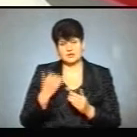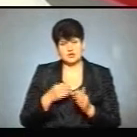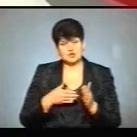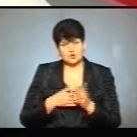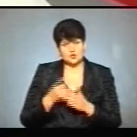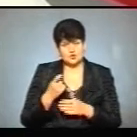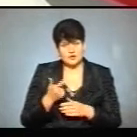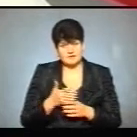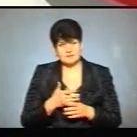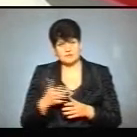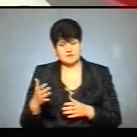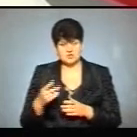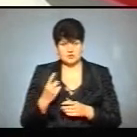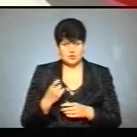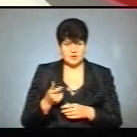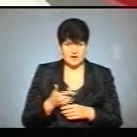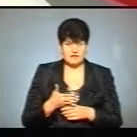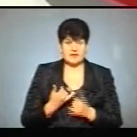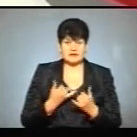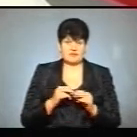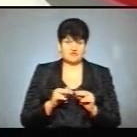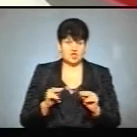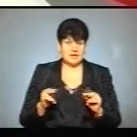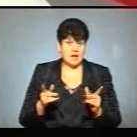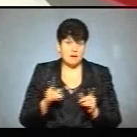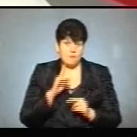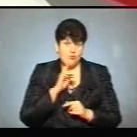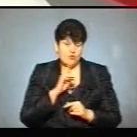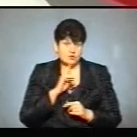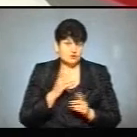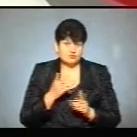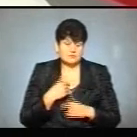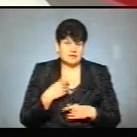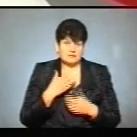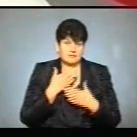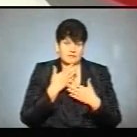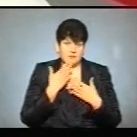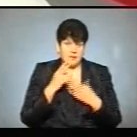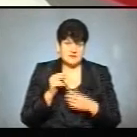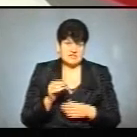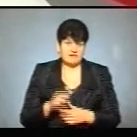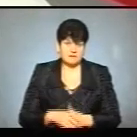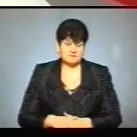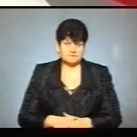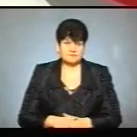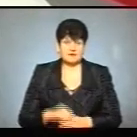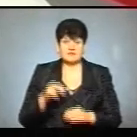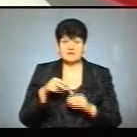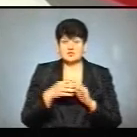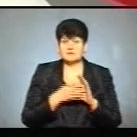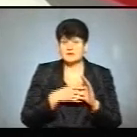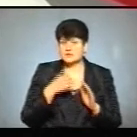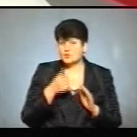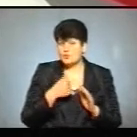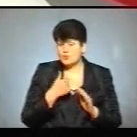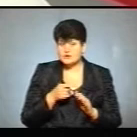після 100 гривень. А для вчителя поки що ми не маємо такої цифри. У 19-му році ви